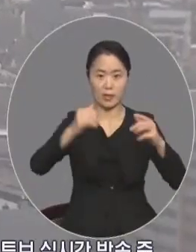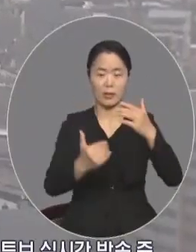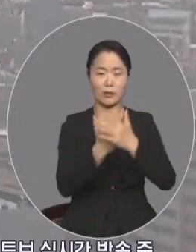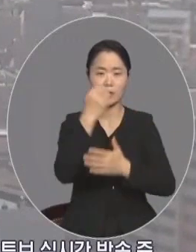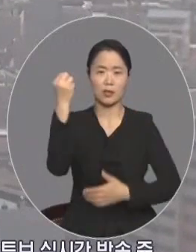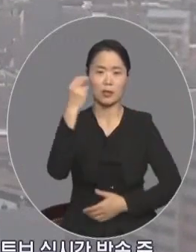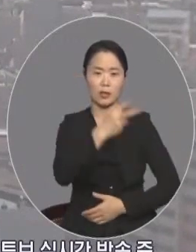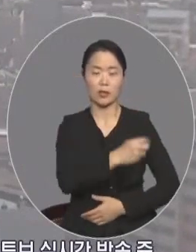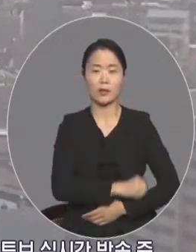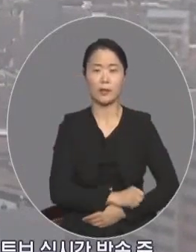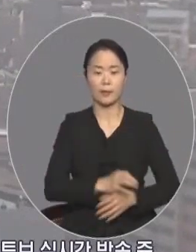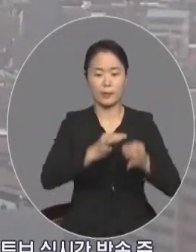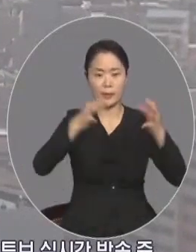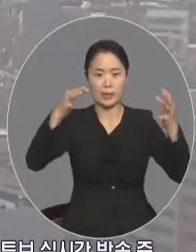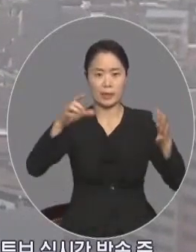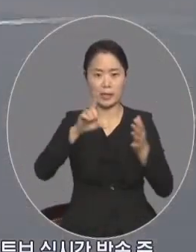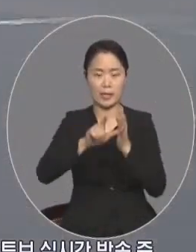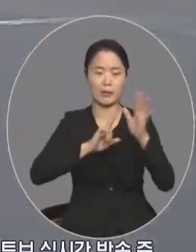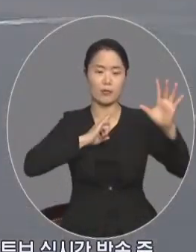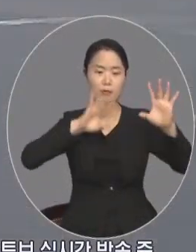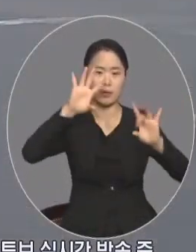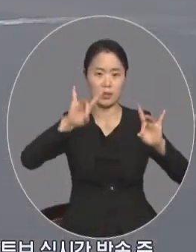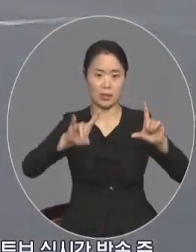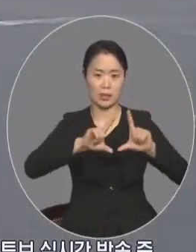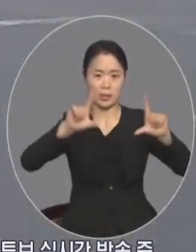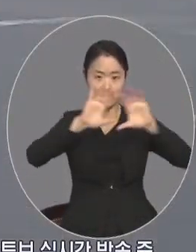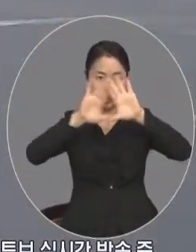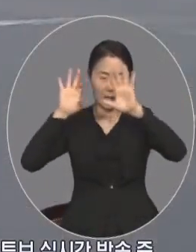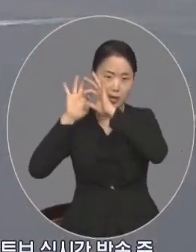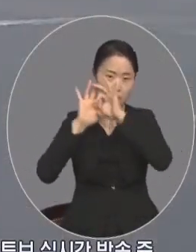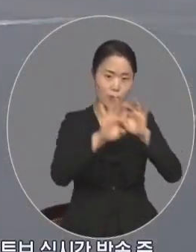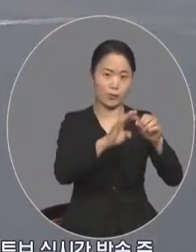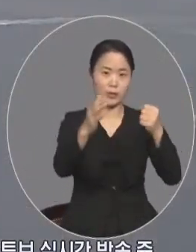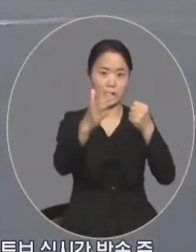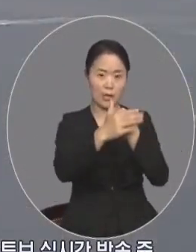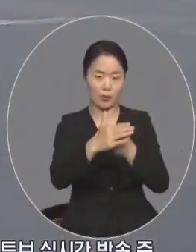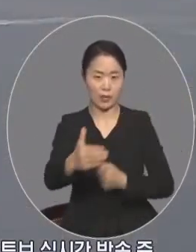당분간 황사가 발원하기 좋은 건조한 날씨가 이어지는 만큼